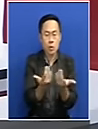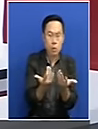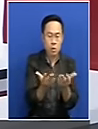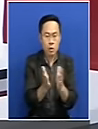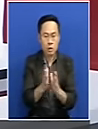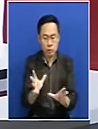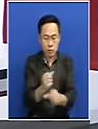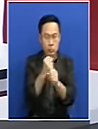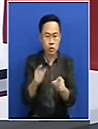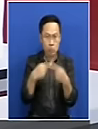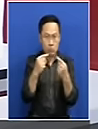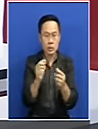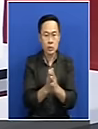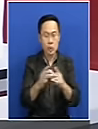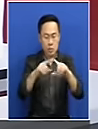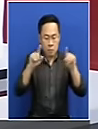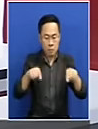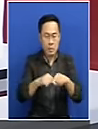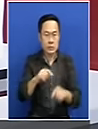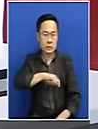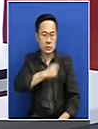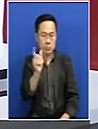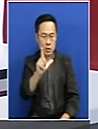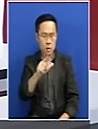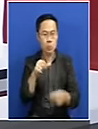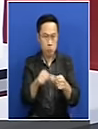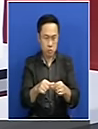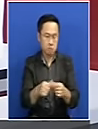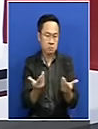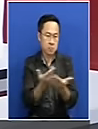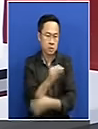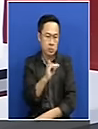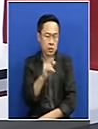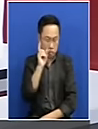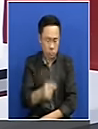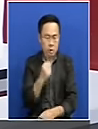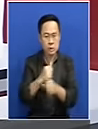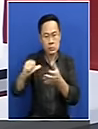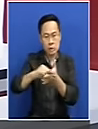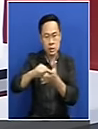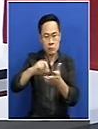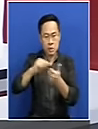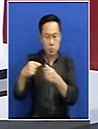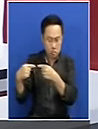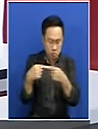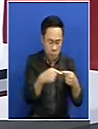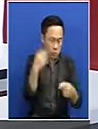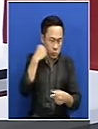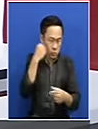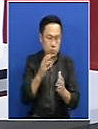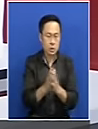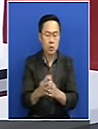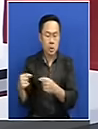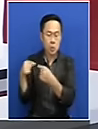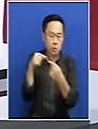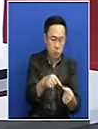บอกนะคะว่าเรายังคงได้ใบเหลืองอยู่สำหรับประมงผิดกฎหมายนะคะ ค่ะก็ต้องเร่งดำเนินการต่อเนื่องนะคะทั้งในส่วนของตัวเจ้าหน้าที่เอง